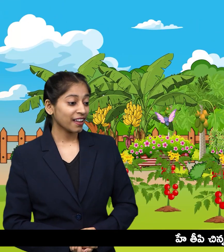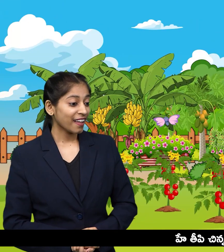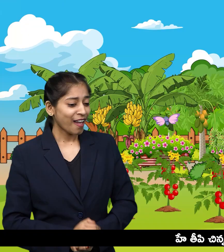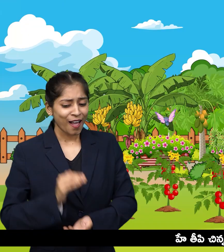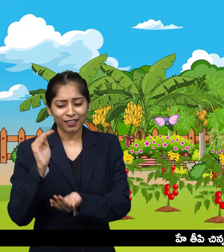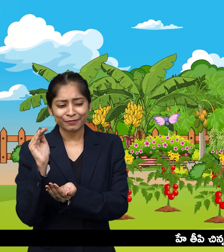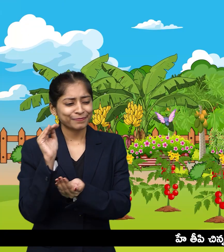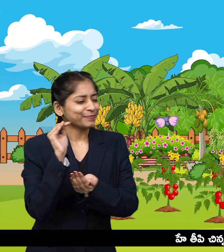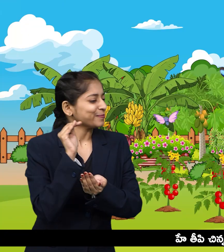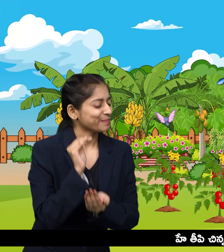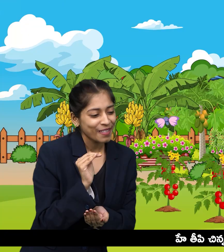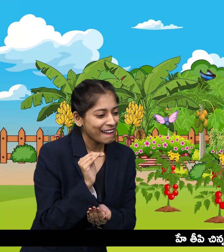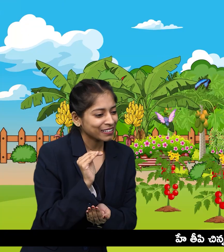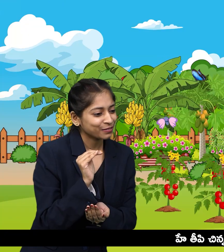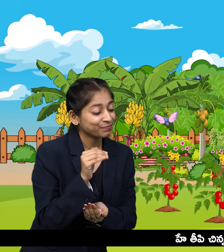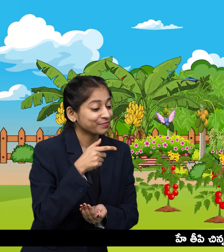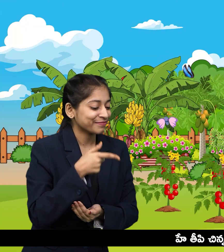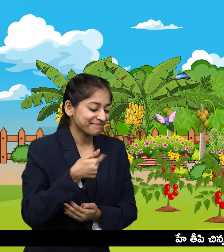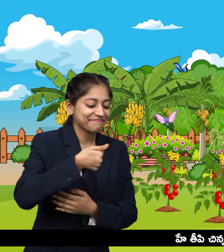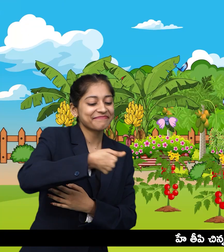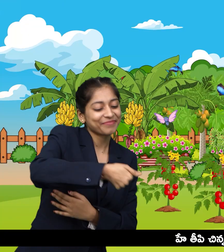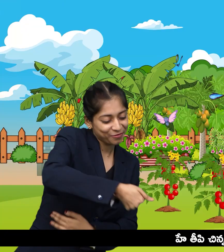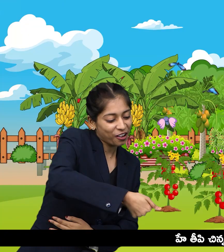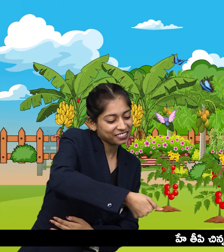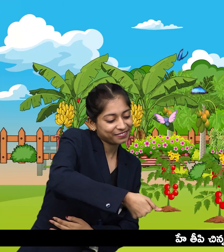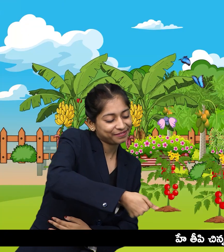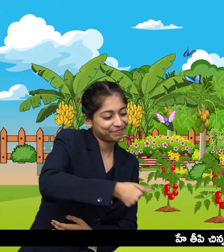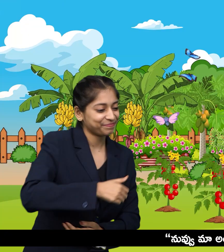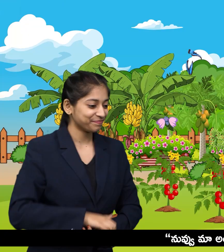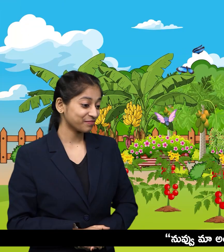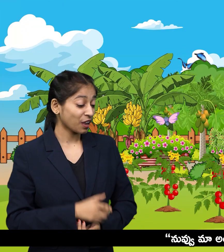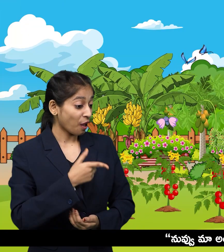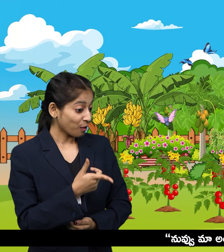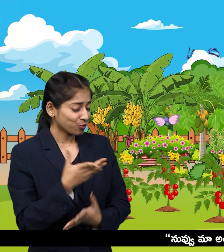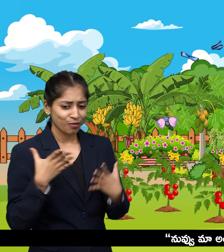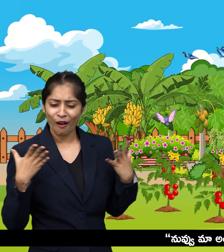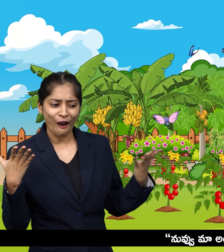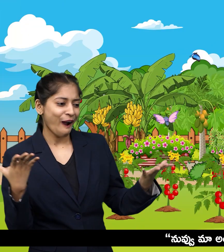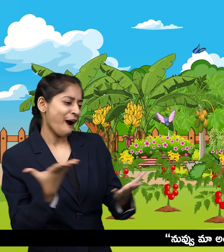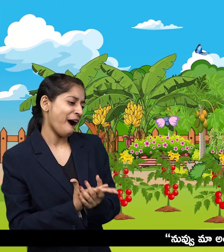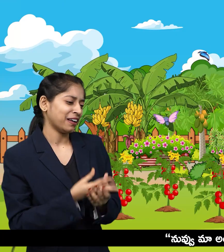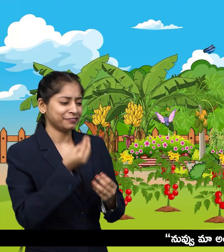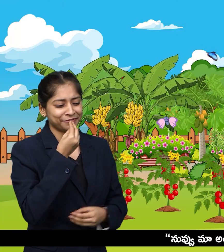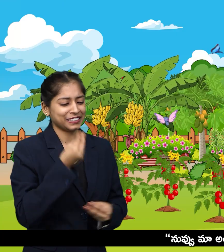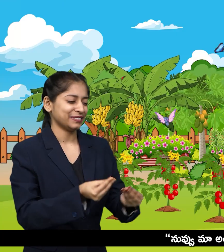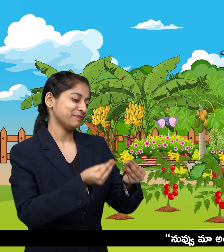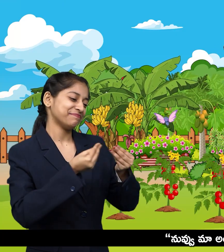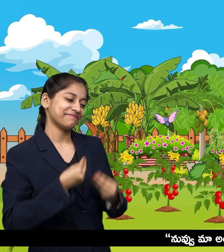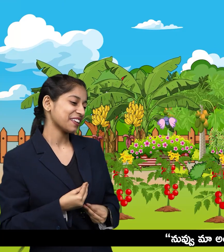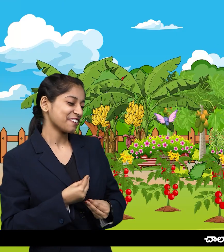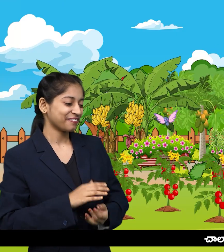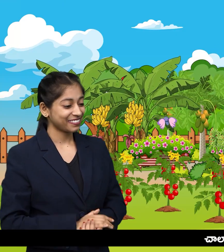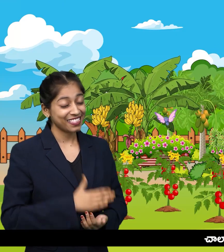హే తీపి చిన్న మొక్క, ఈ నీరు త్రాగు. నువ్వు మా అందరికీ ఆహారం